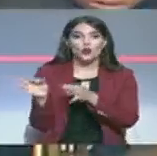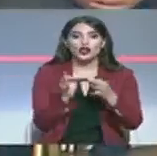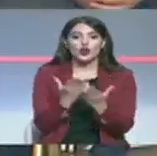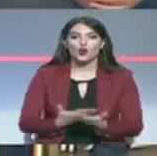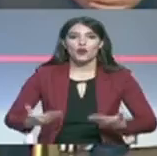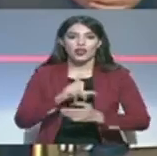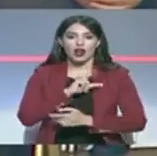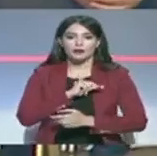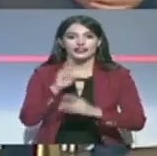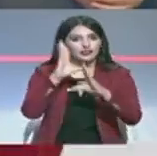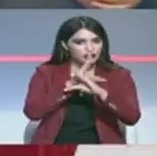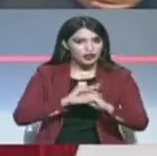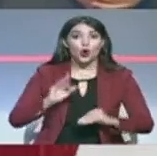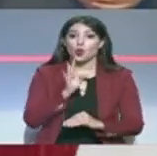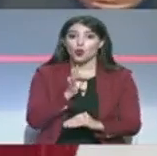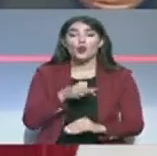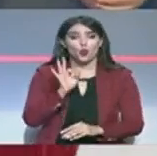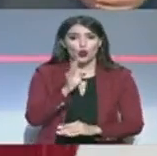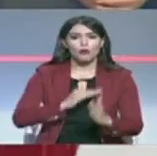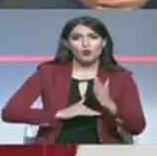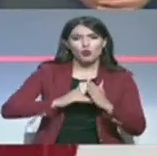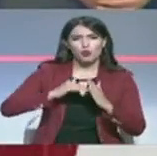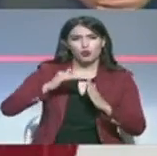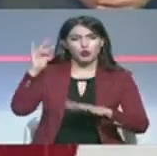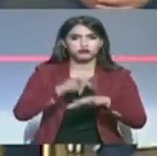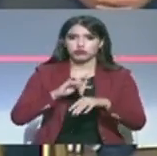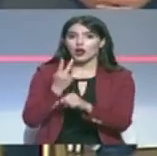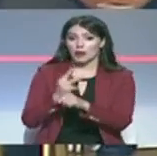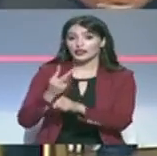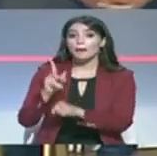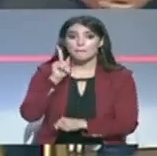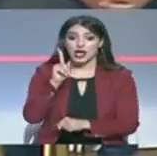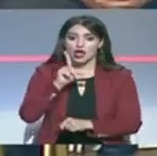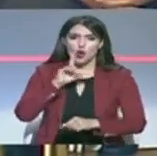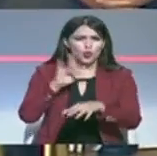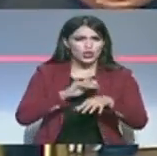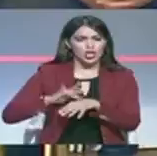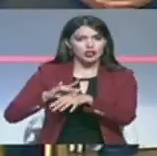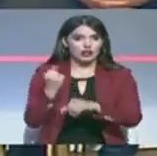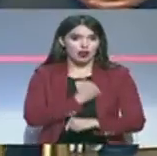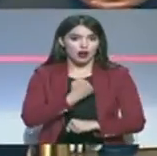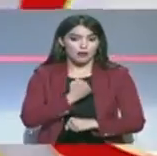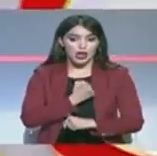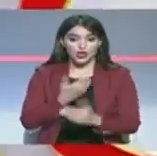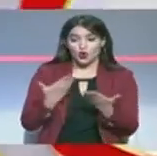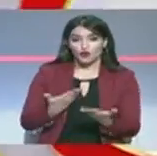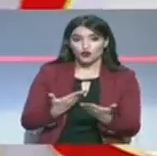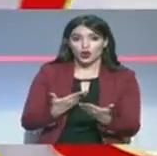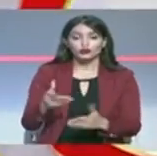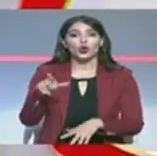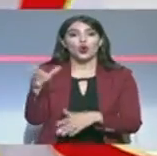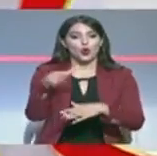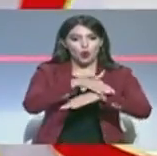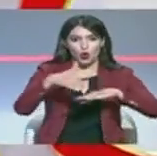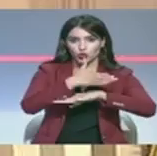الوضع الأمني بالرغم من ارتفاع وتيرة المخاطر والتهديدات الإرهابية على الصعيد الداخلي وعلى مستوى